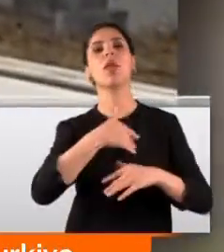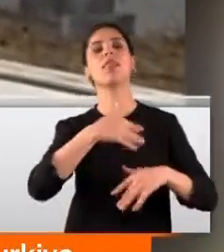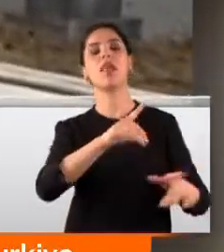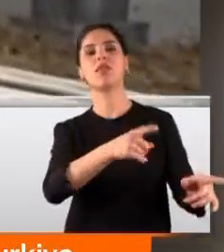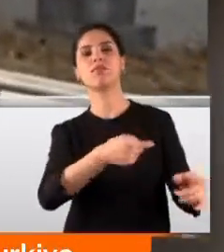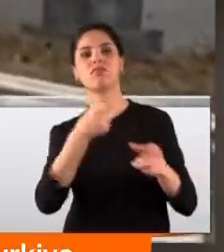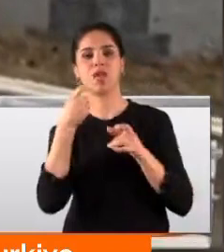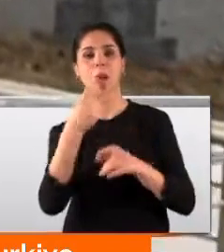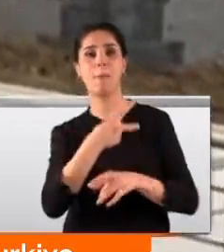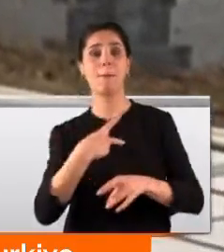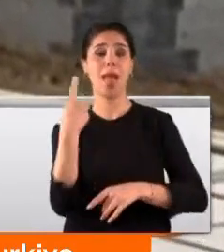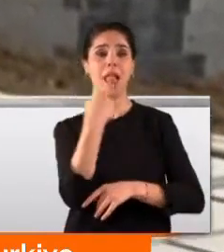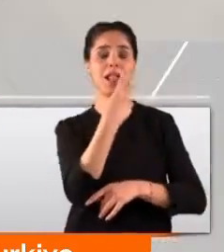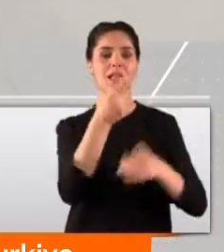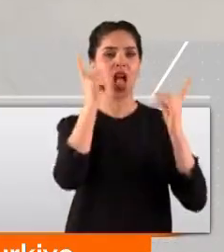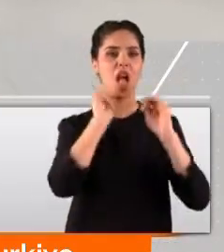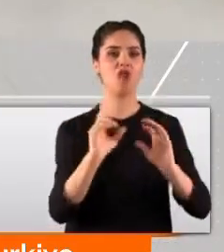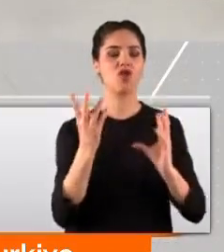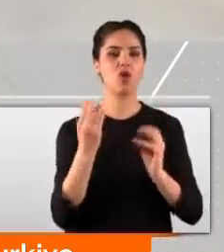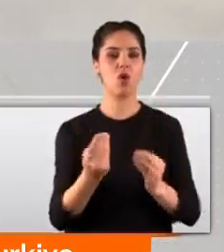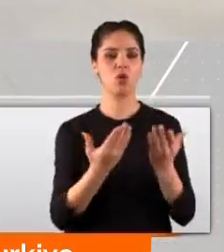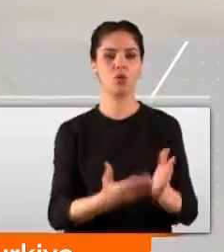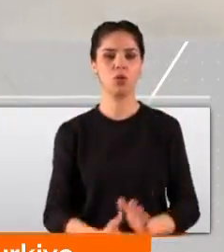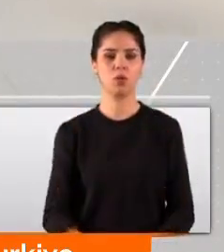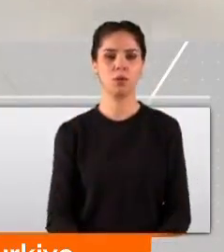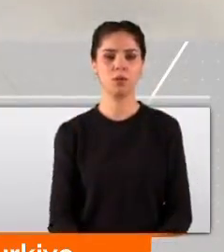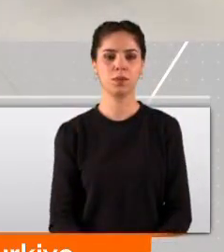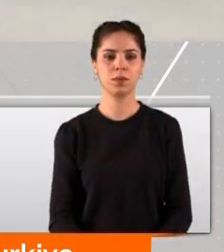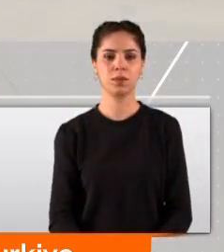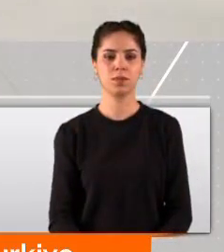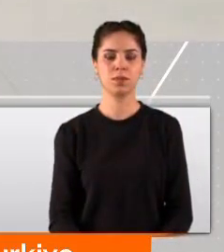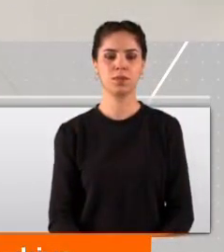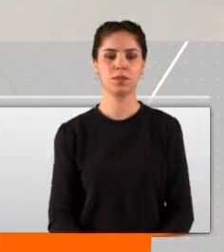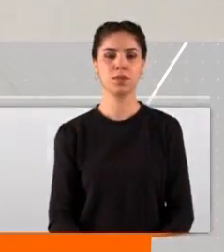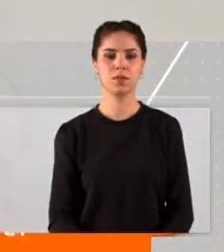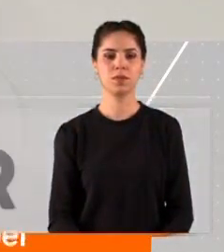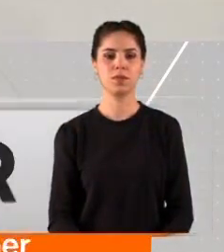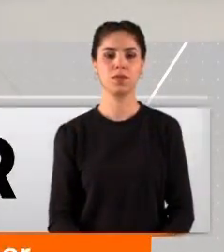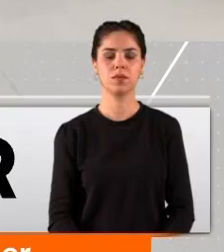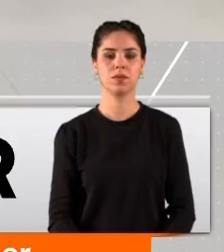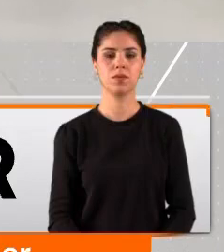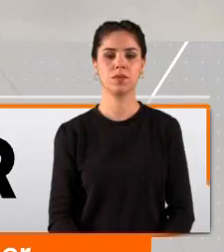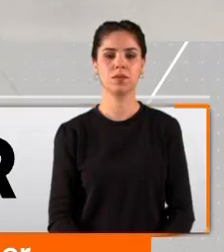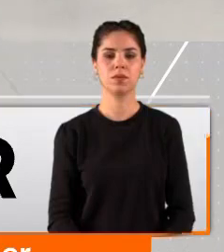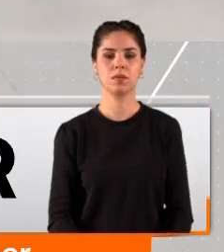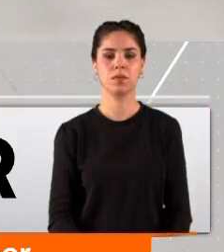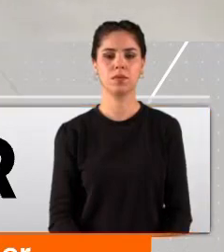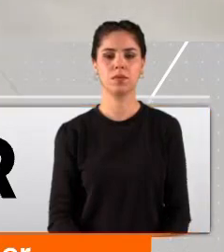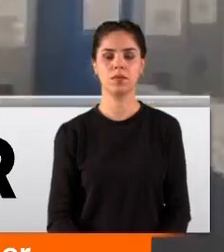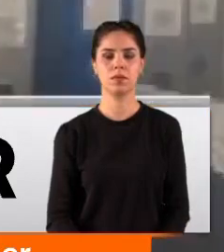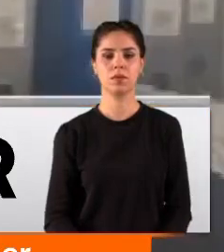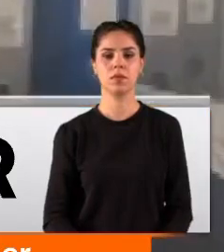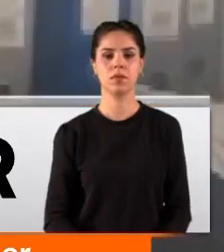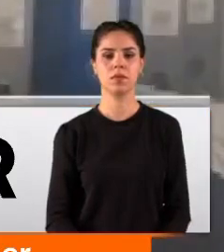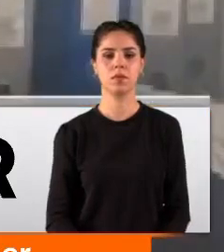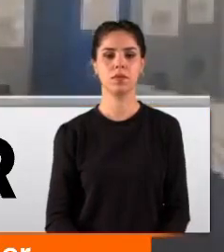çekilmedi. Belediyeye haciz geldi. Belediye avukatlarıyla beni anlaşmaya çağırdılar adliyeye. Orada işte geri dediler